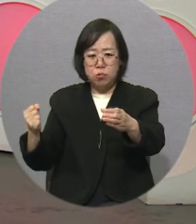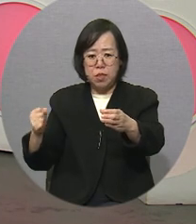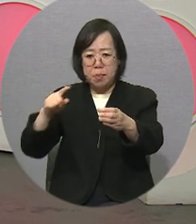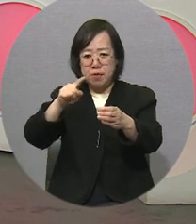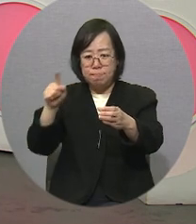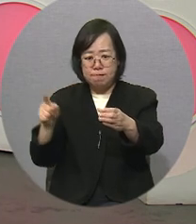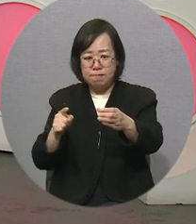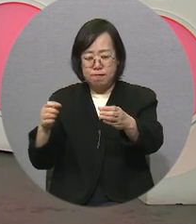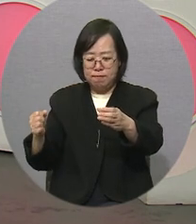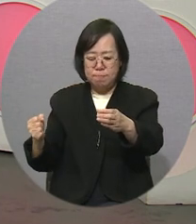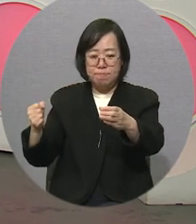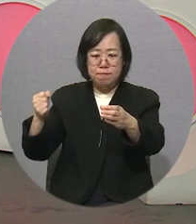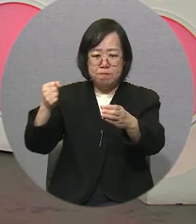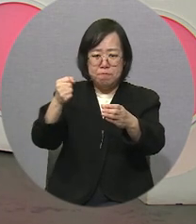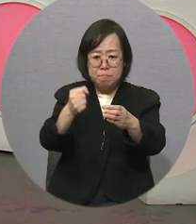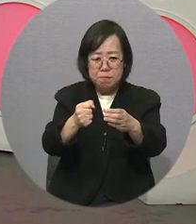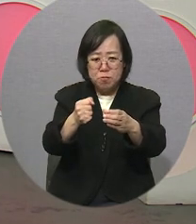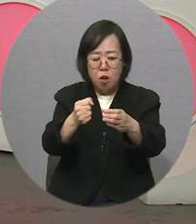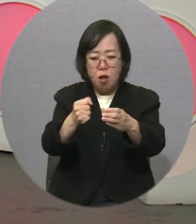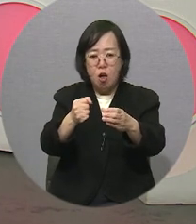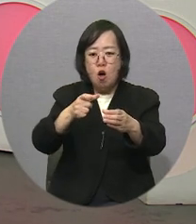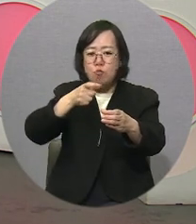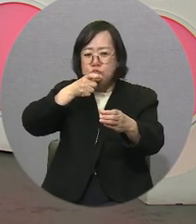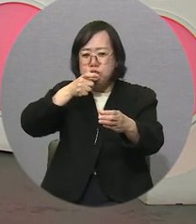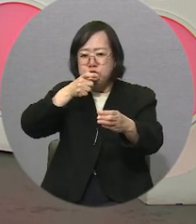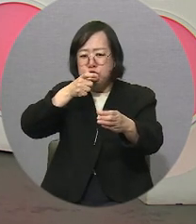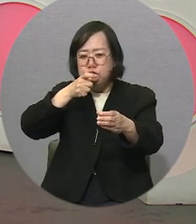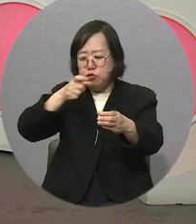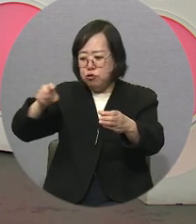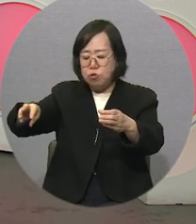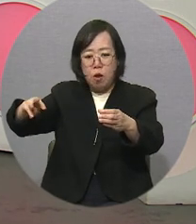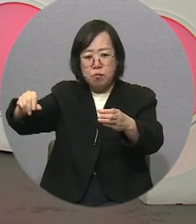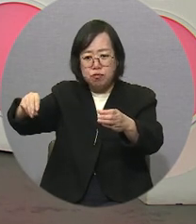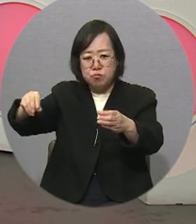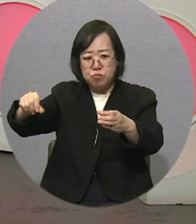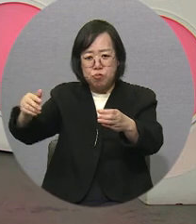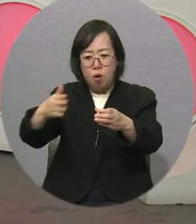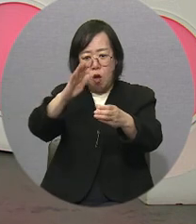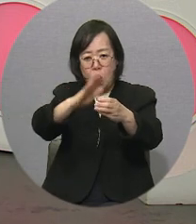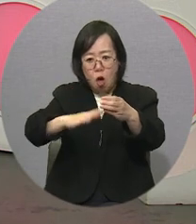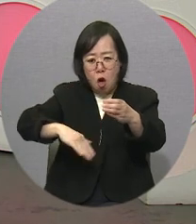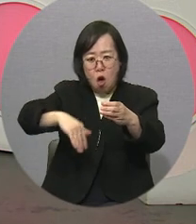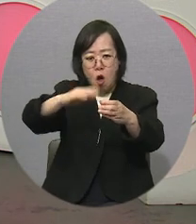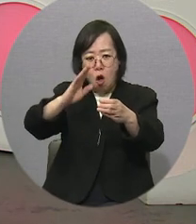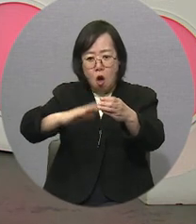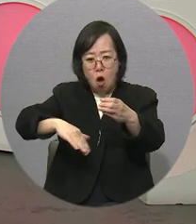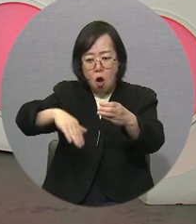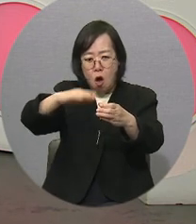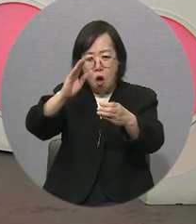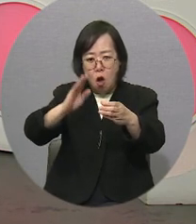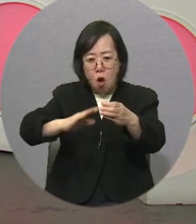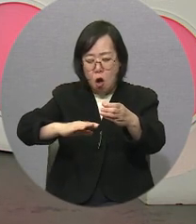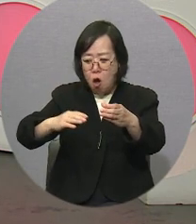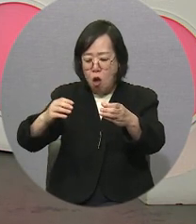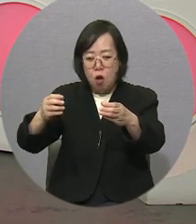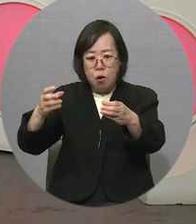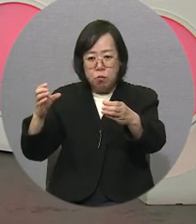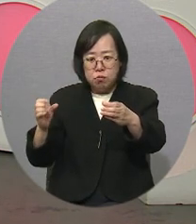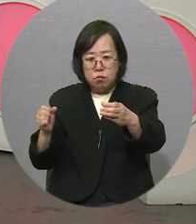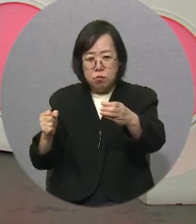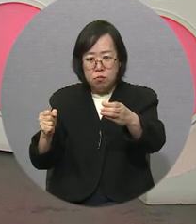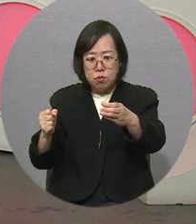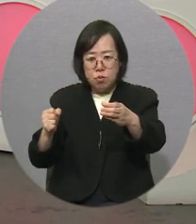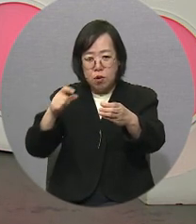또 가공을 하고 물을 접착제 삼아 잔과 손잡이를 맞붙인